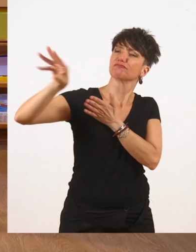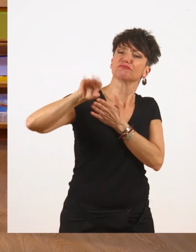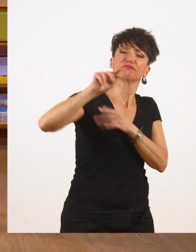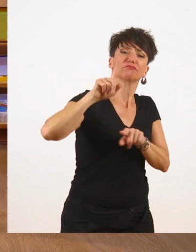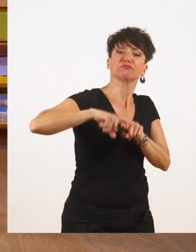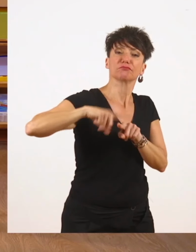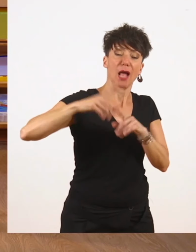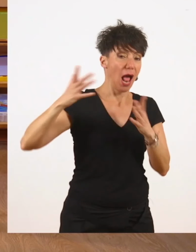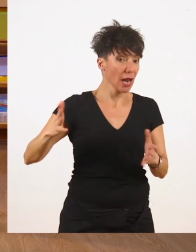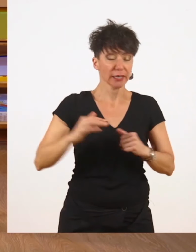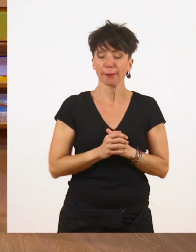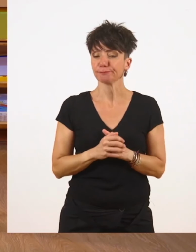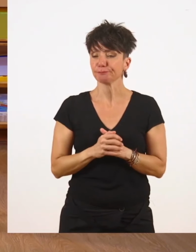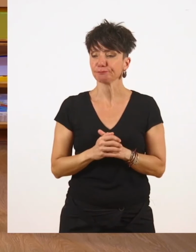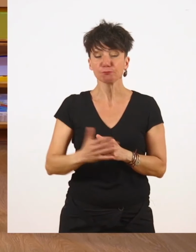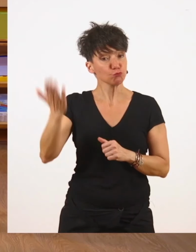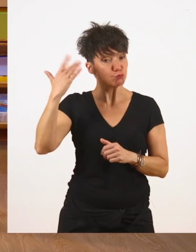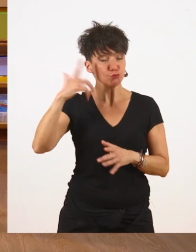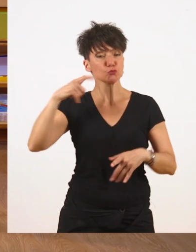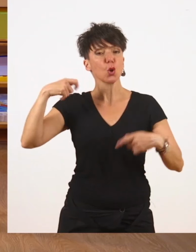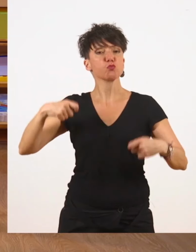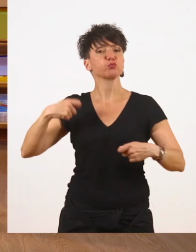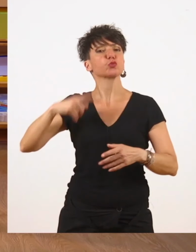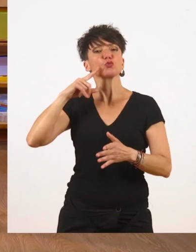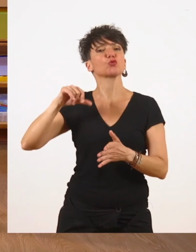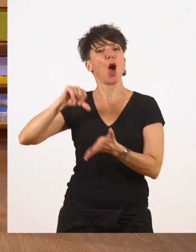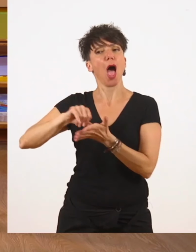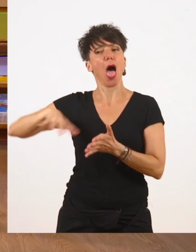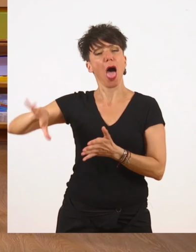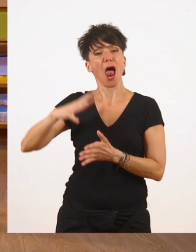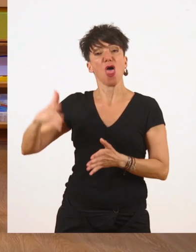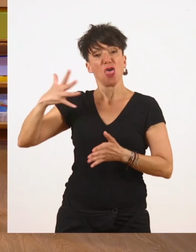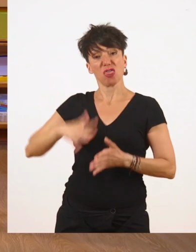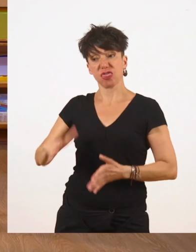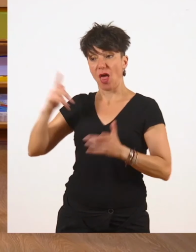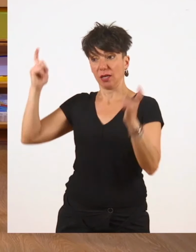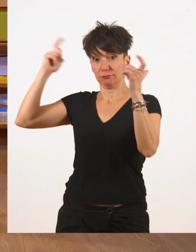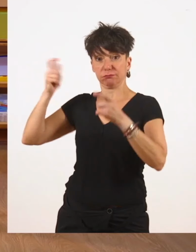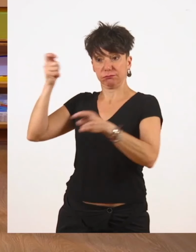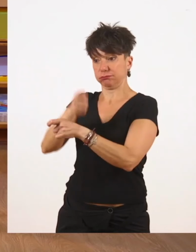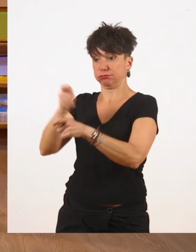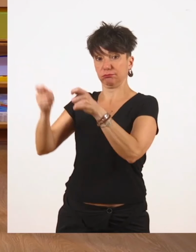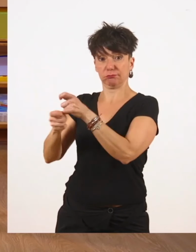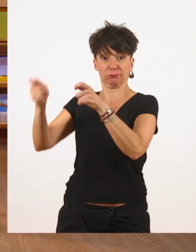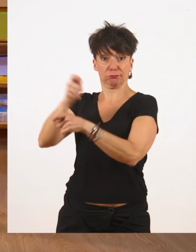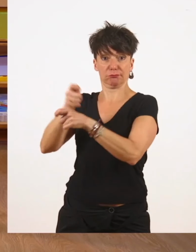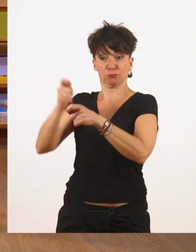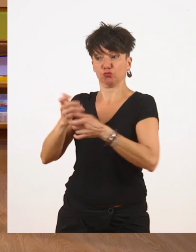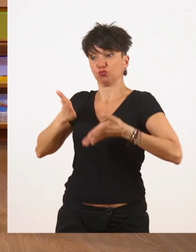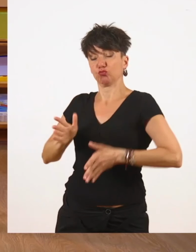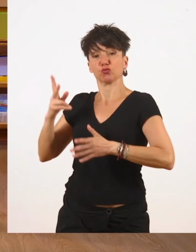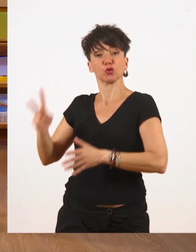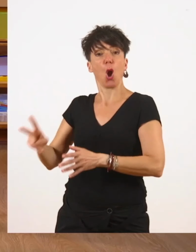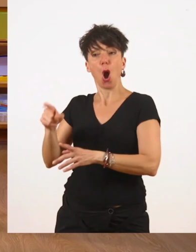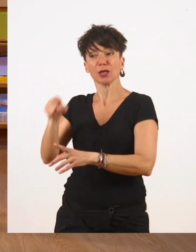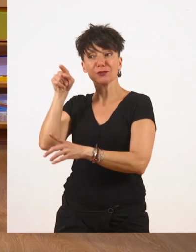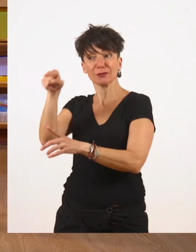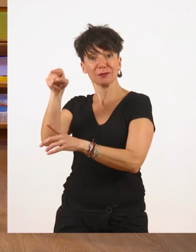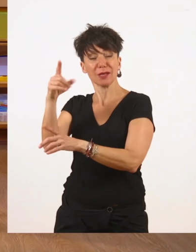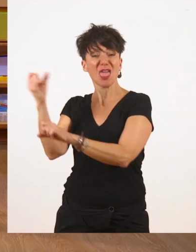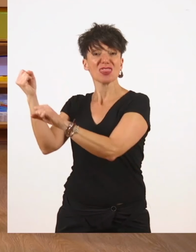πλούσιος Αθηναίος ετοιμάζεται να παντρέψει την κόρη του την Ερμία, με ένα νεαρό της εποχής εκείνης, το Δημήτριο. Αυτή όμως αγαπάει το